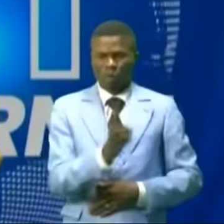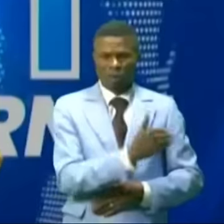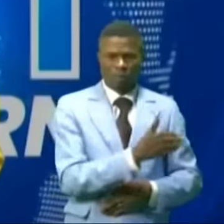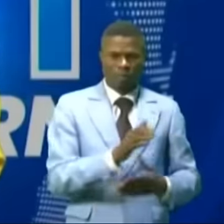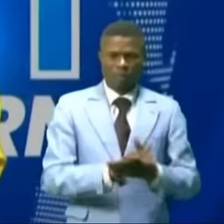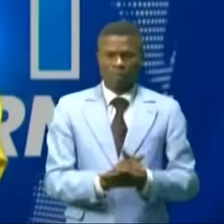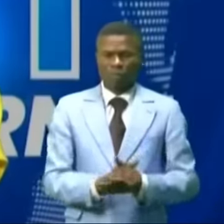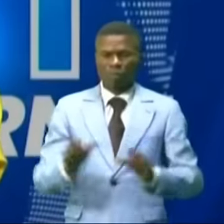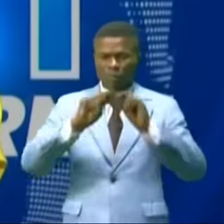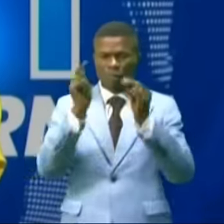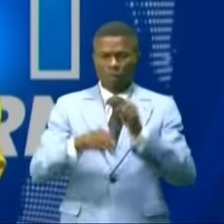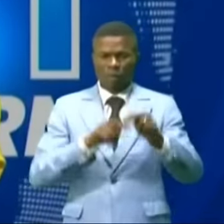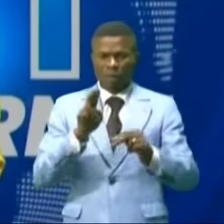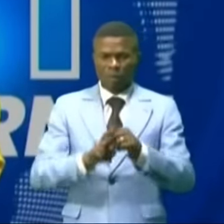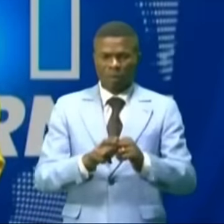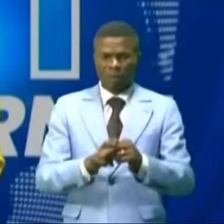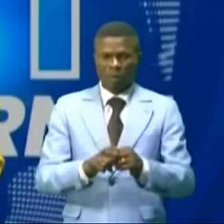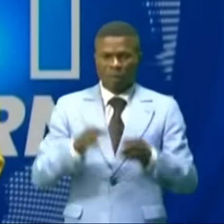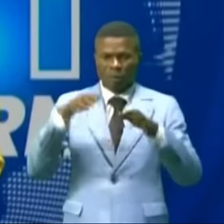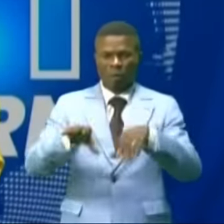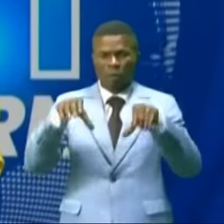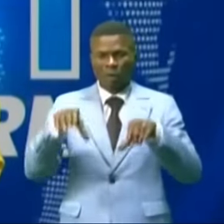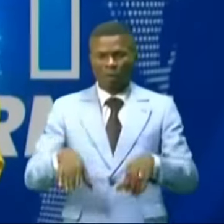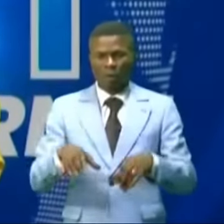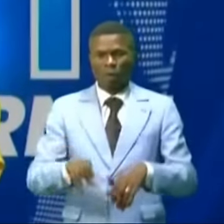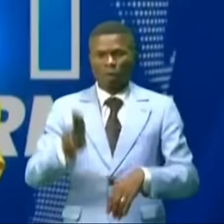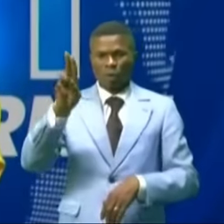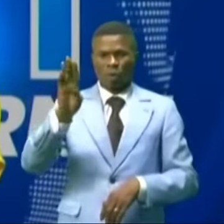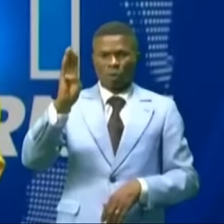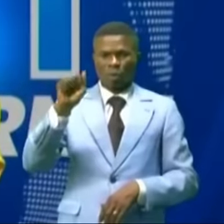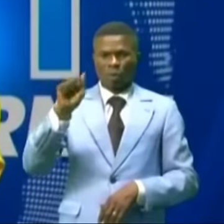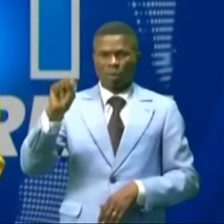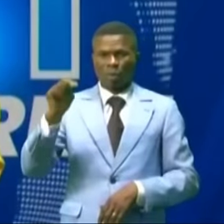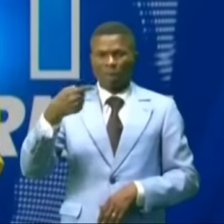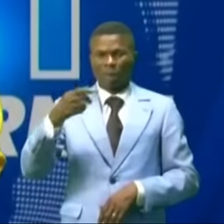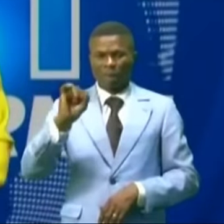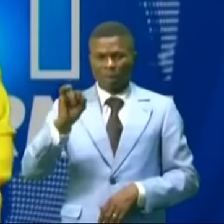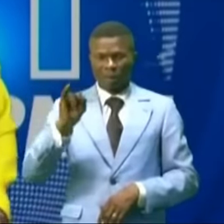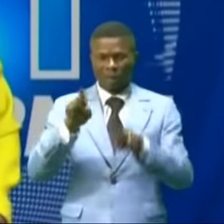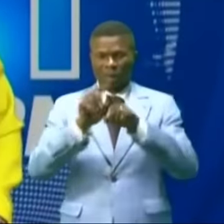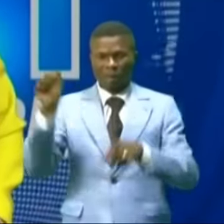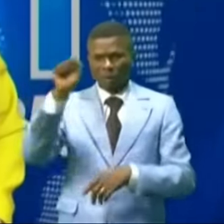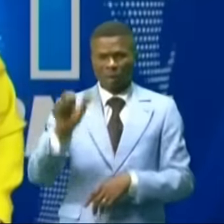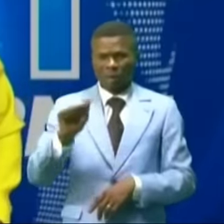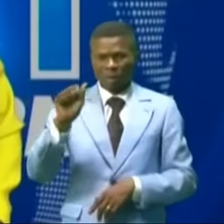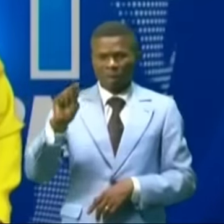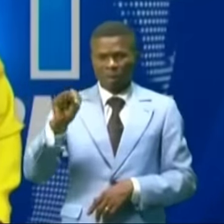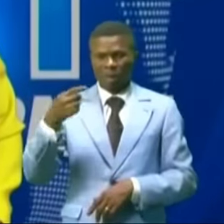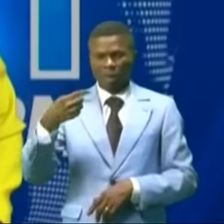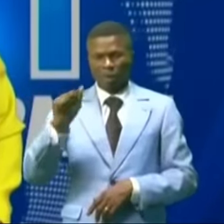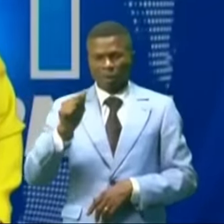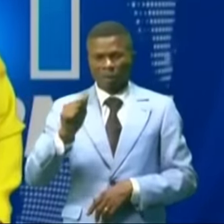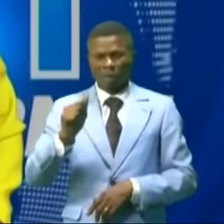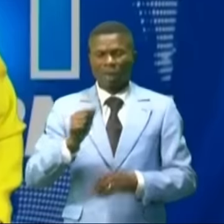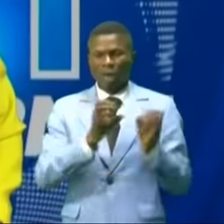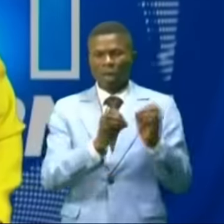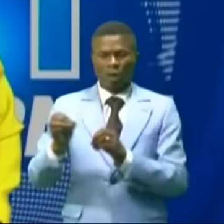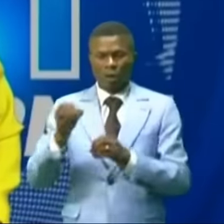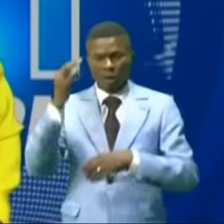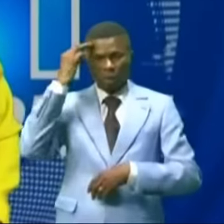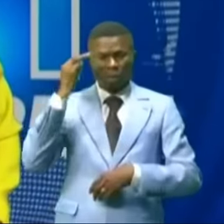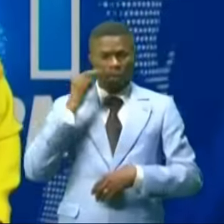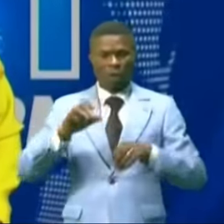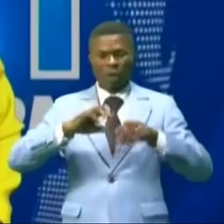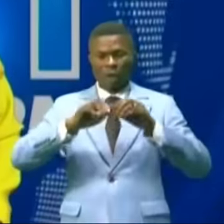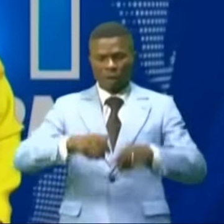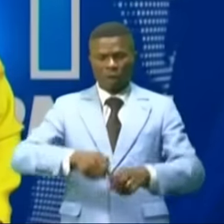La Commission internationale du bassin du Congo, Ubangi Sanga, a organisé un atelier sur la réalisation des mini-centrales